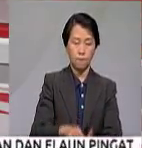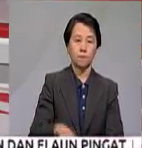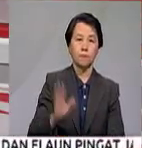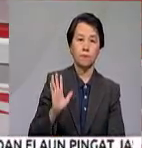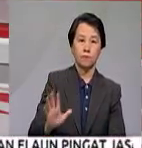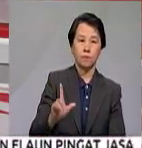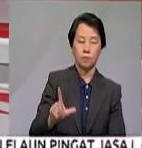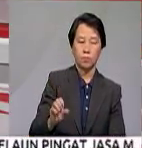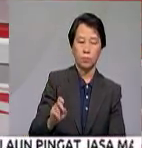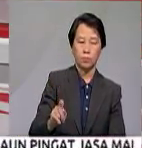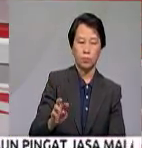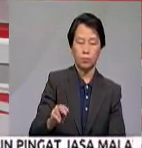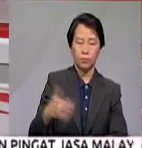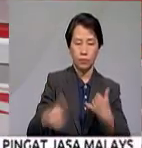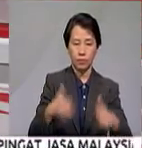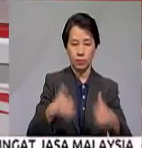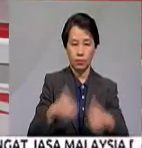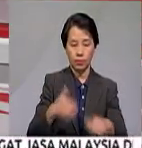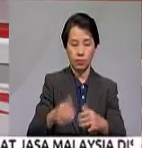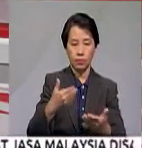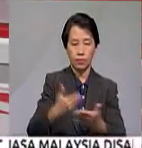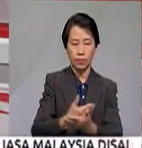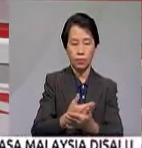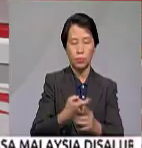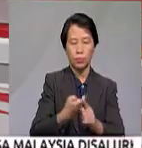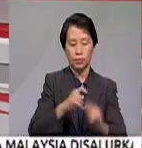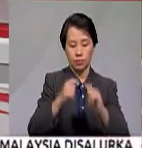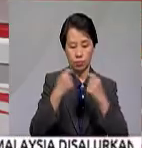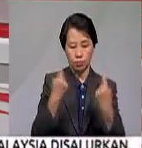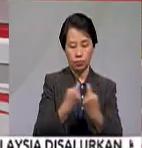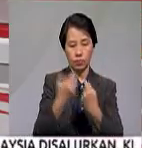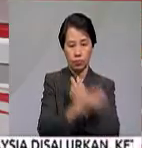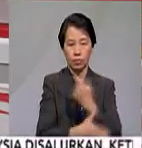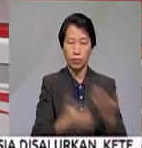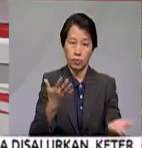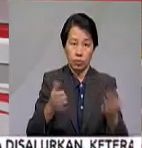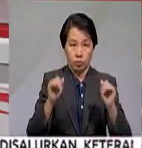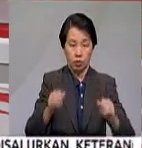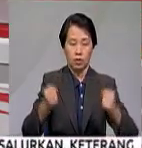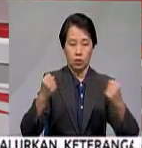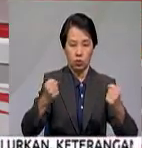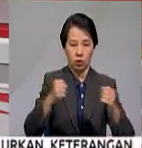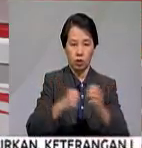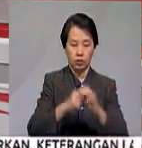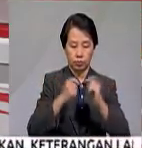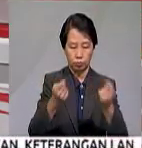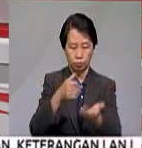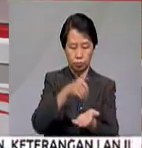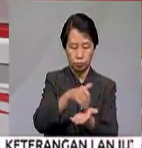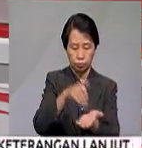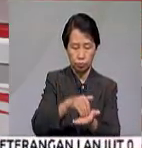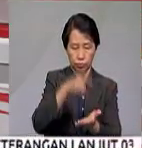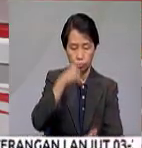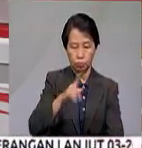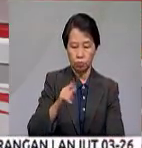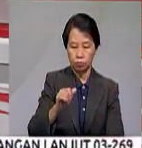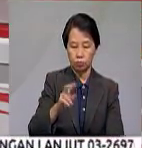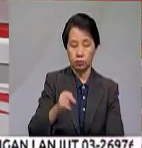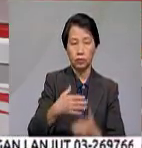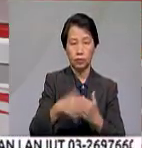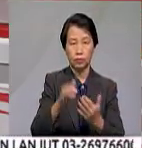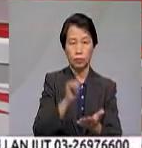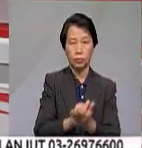Krasniki merupakan pemain naturalisasi terbaru bagi skuad negara, mungkin dapat menguatkan lagi jentera tengah bagi skuad Tan Cheng Ho. Dan selepas